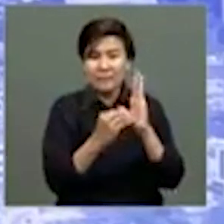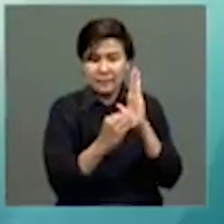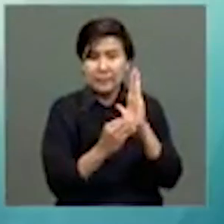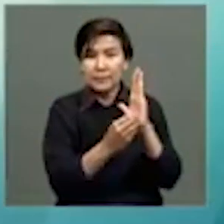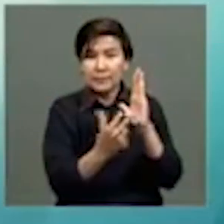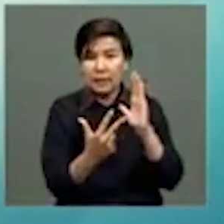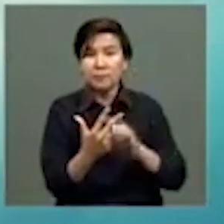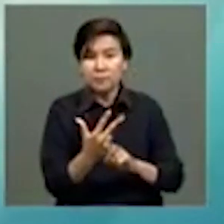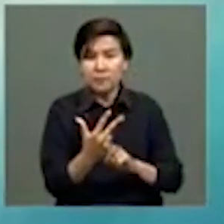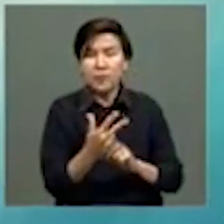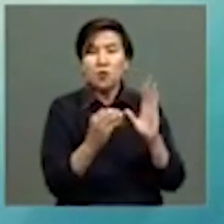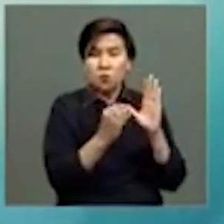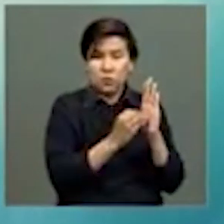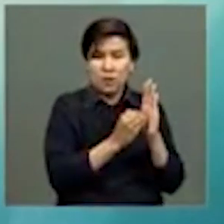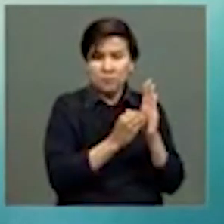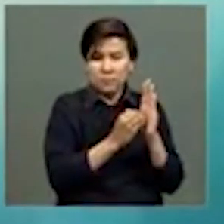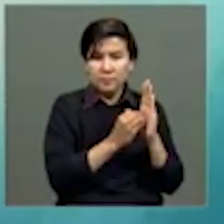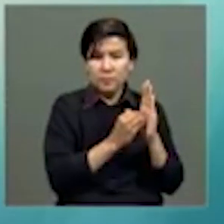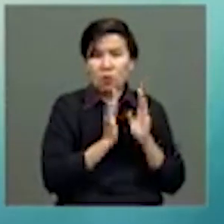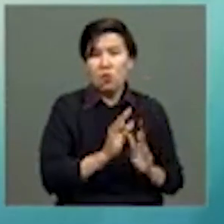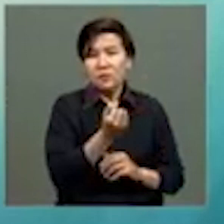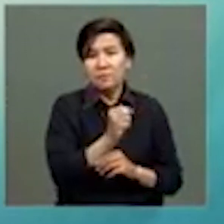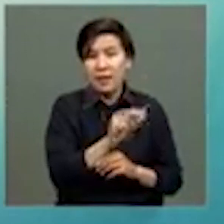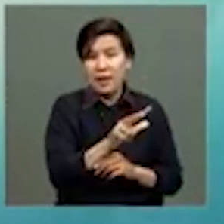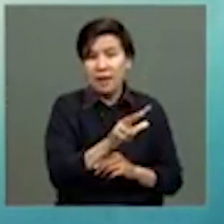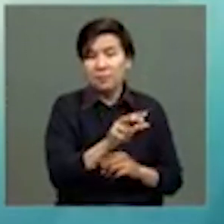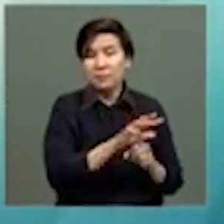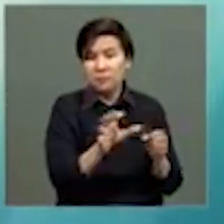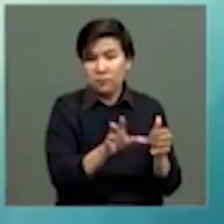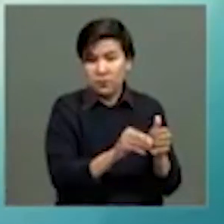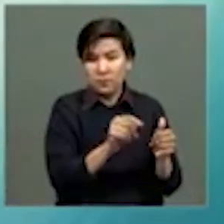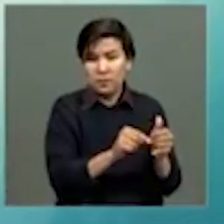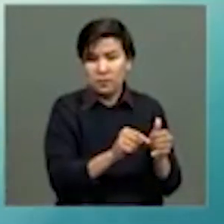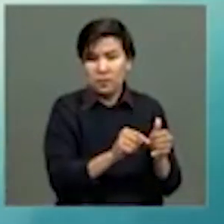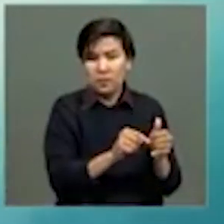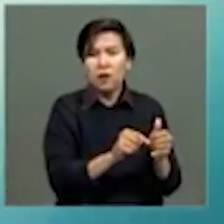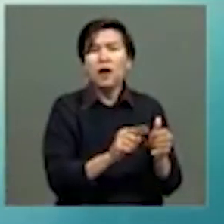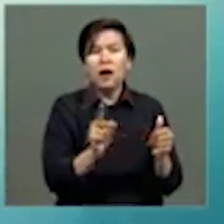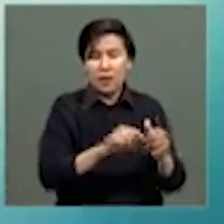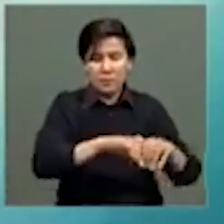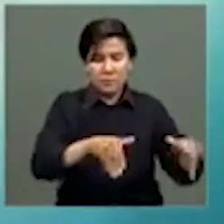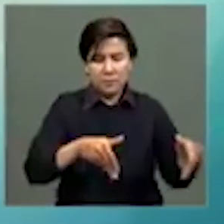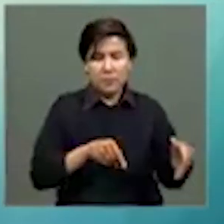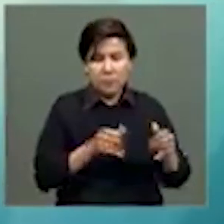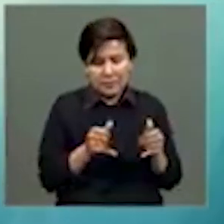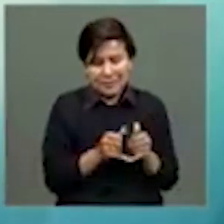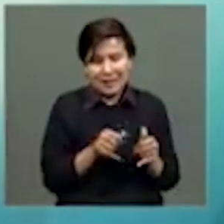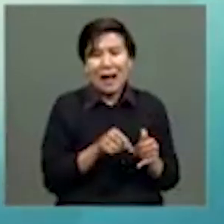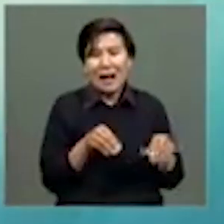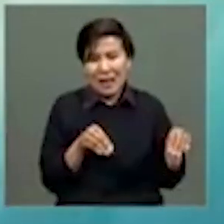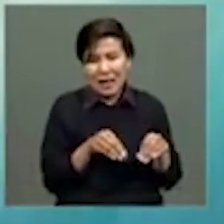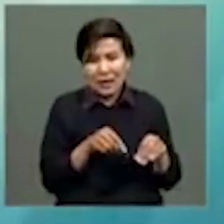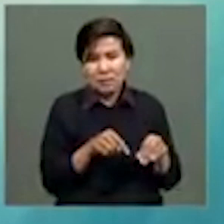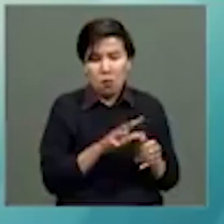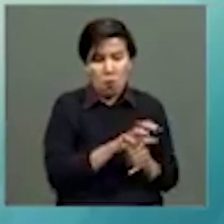ตัวนะคะกรุงเทพมหานครก็13รายแล้วก็เกิดจากการสัมผัสผู้ที่มีความเสี่ยงสูงหรือเป็น